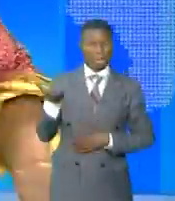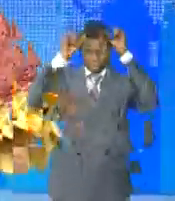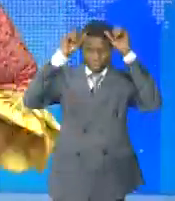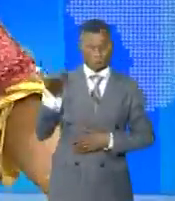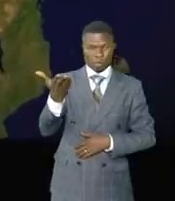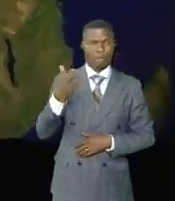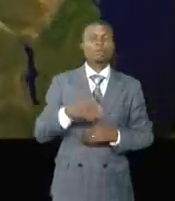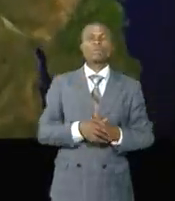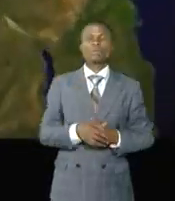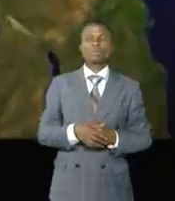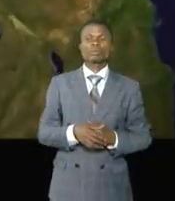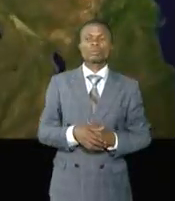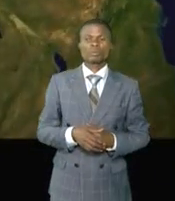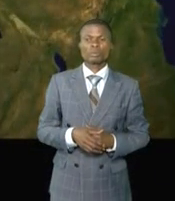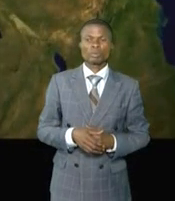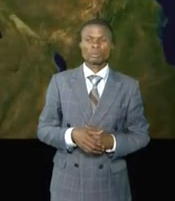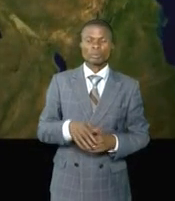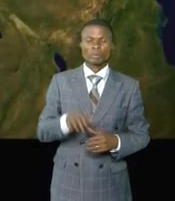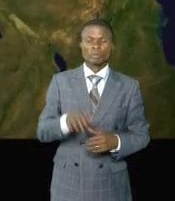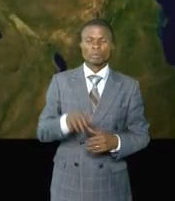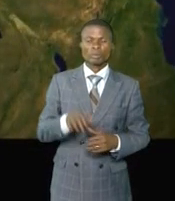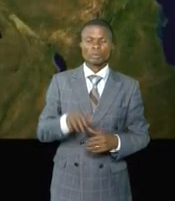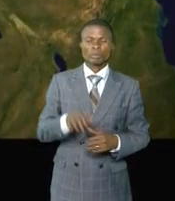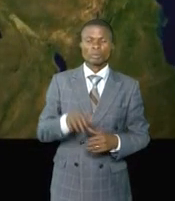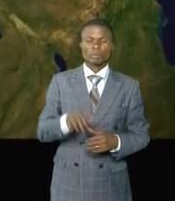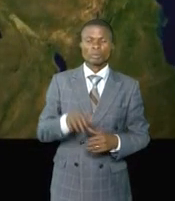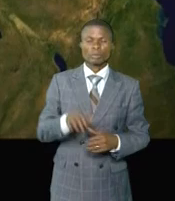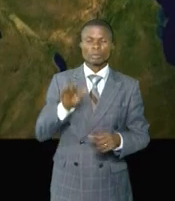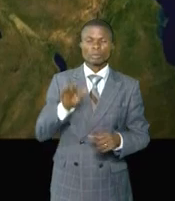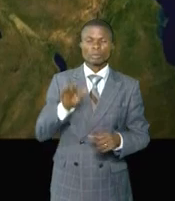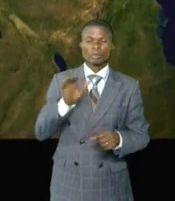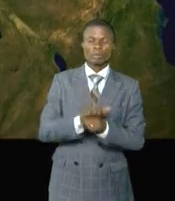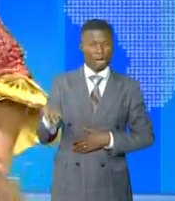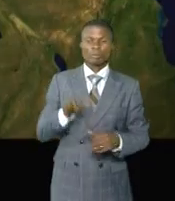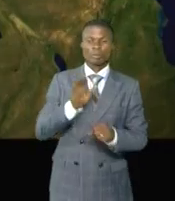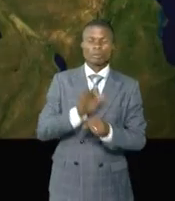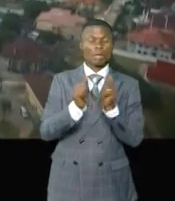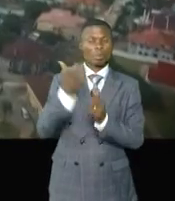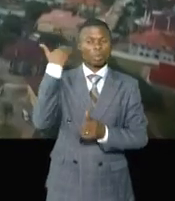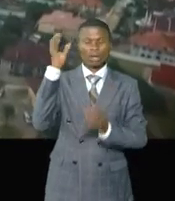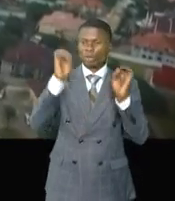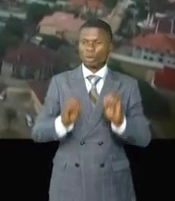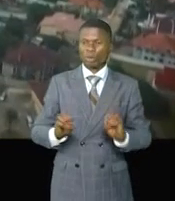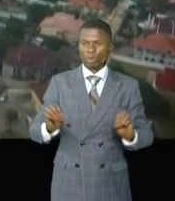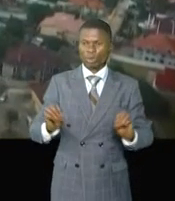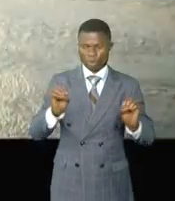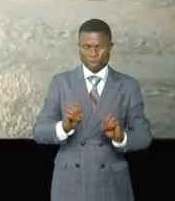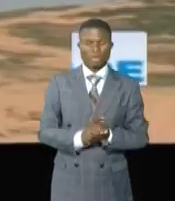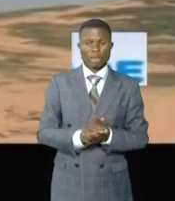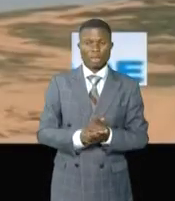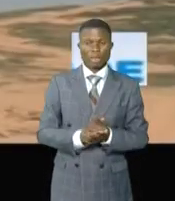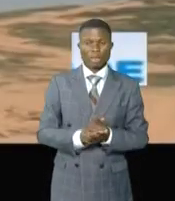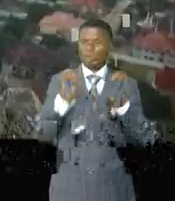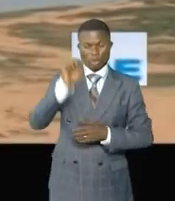hydrographique. Nombreux États sur les continents africains font manque d'eau. Au nord et au sud des continents, les